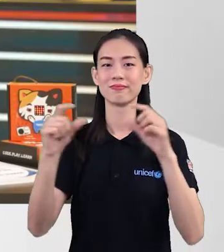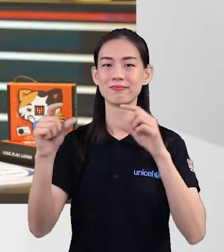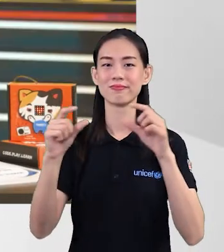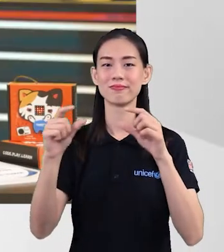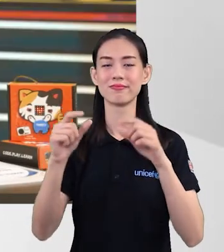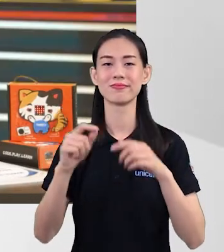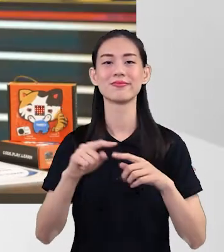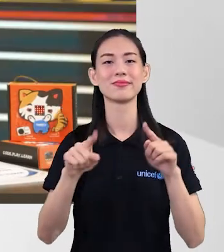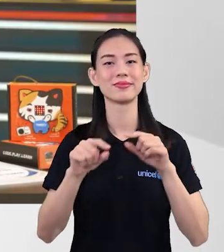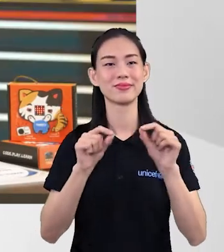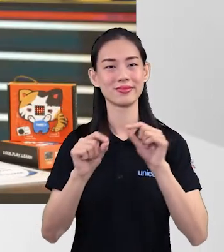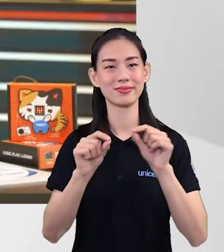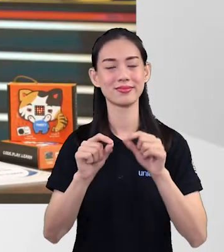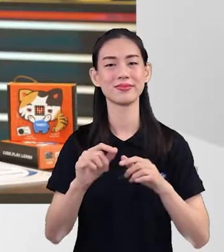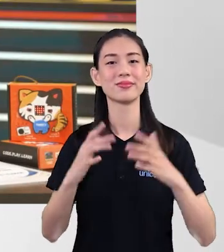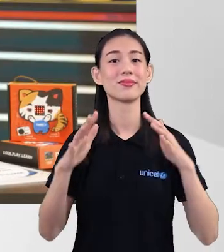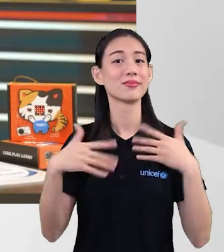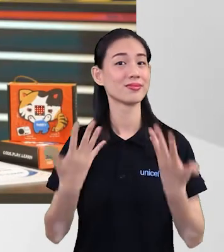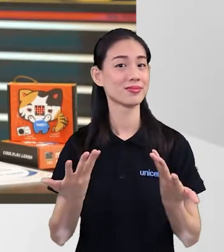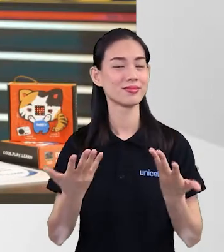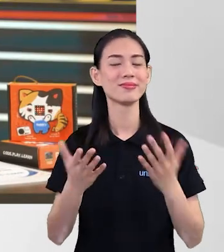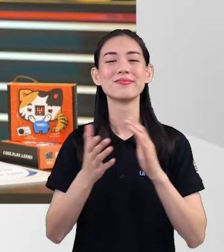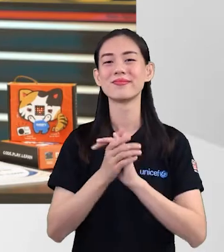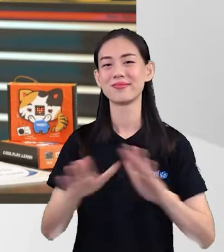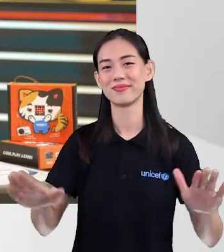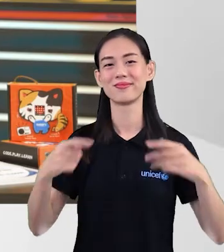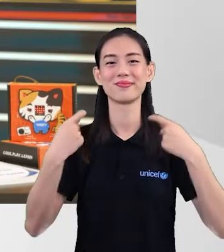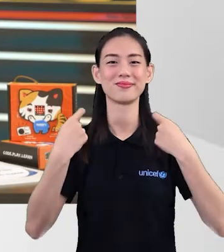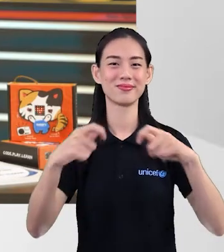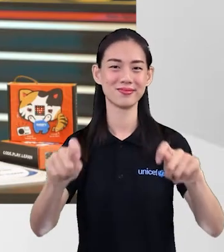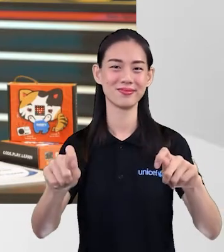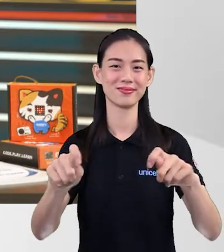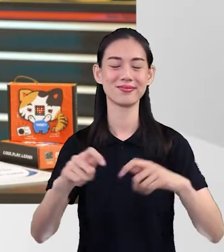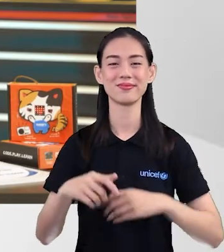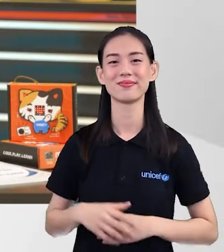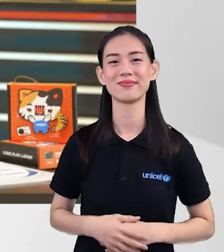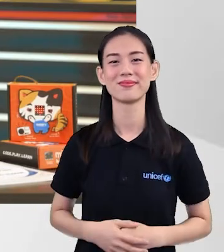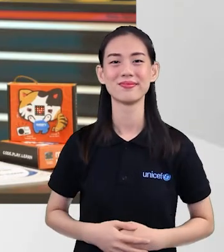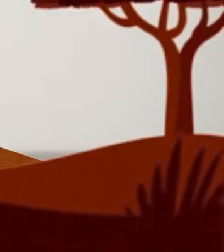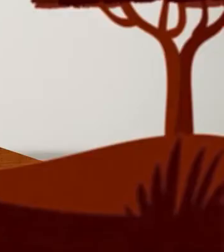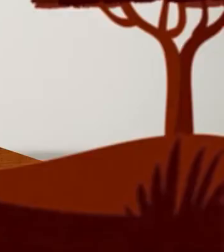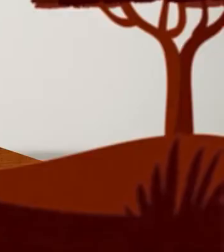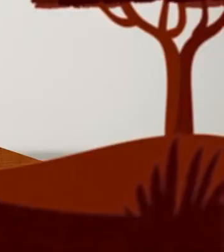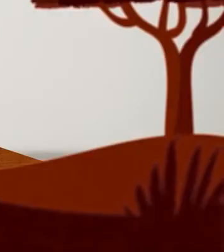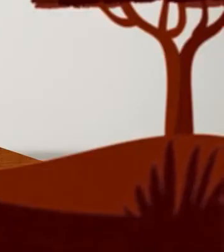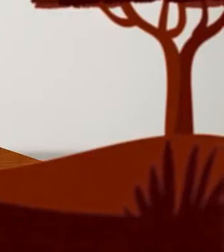posisi pelalai gajah apabila Microbit digoncang. Macam mana tu? Selamat mencuba!